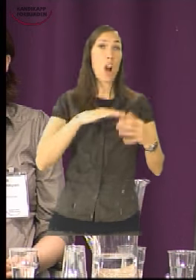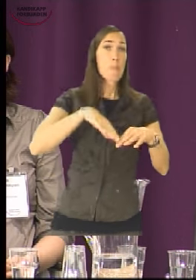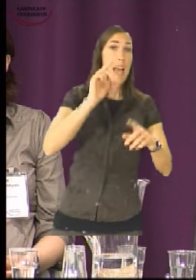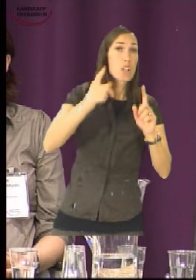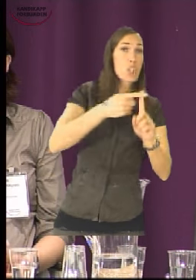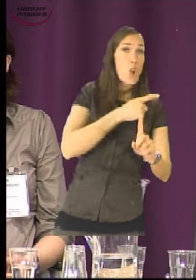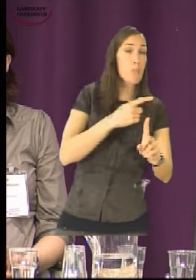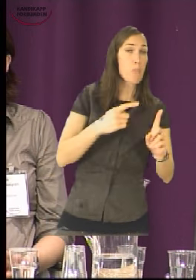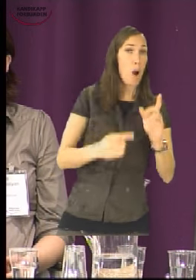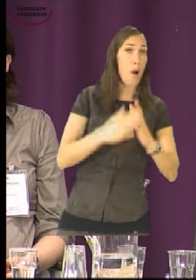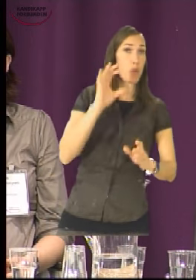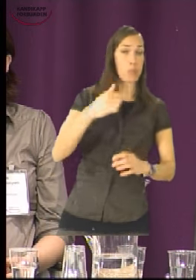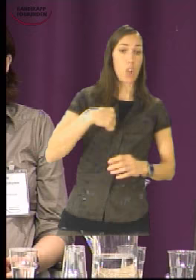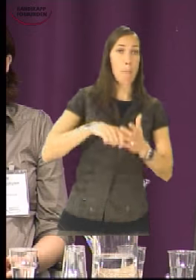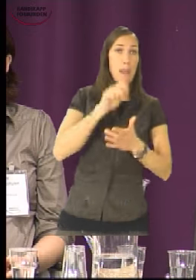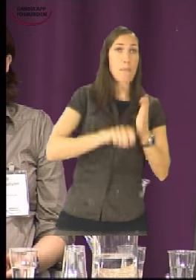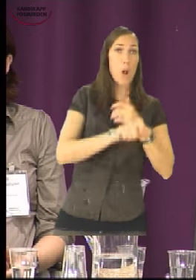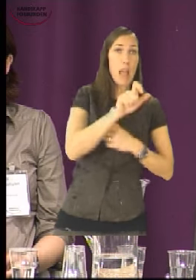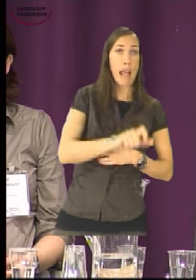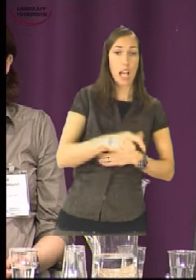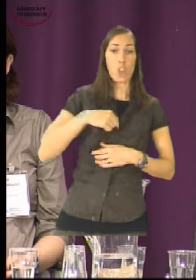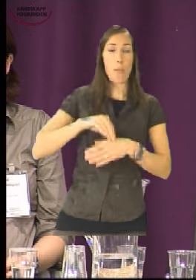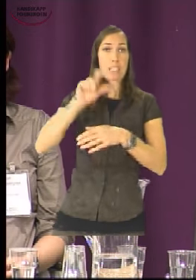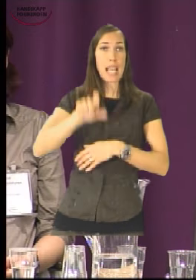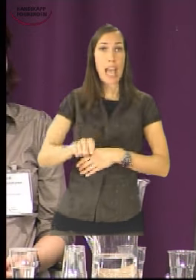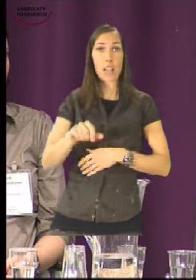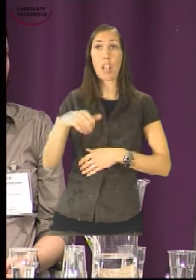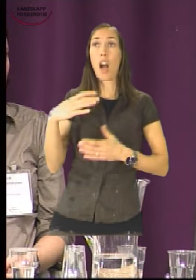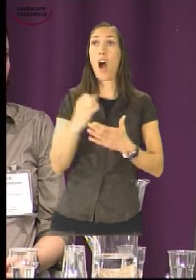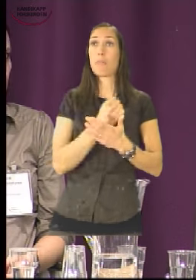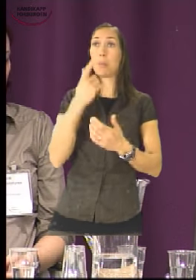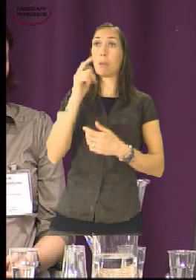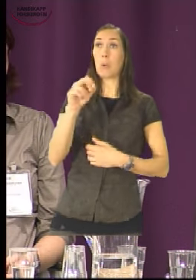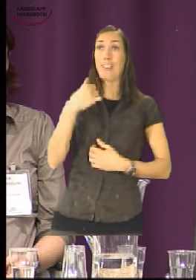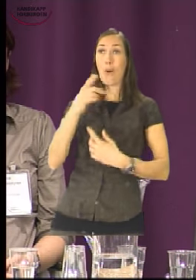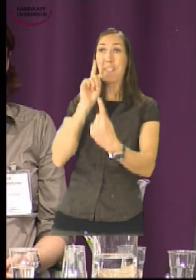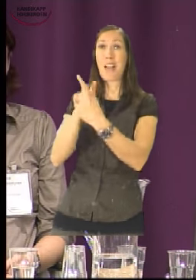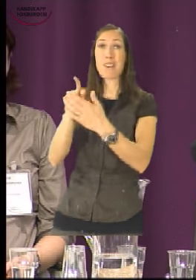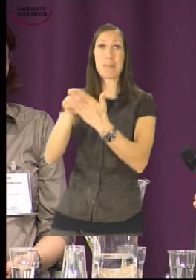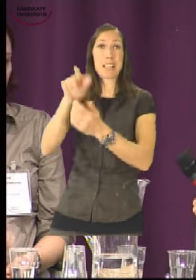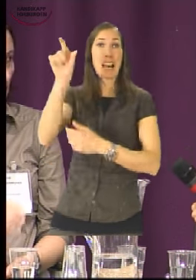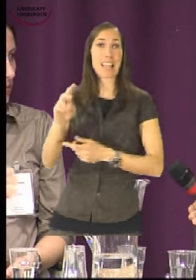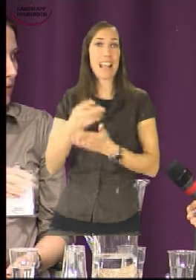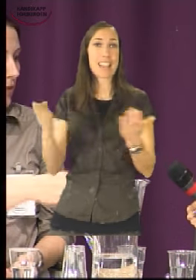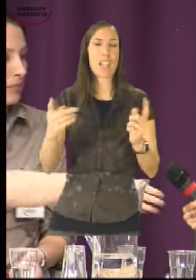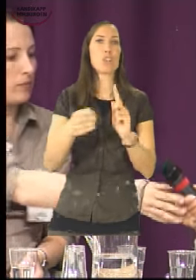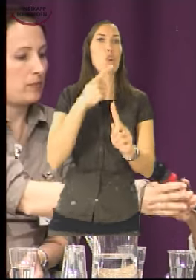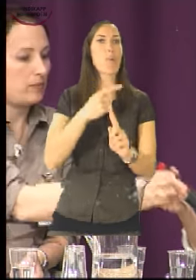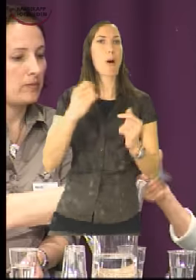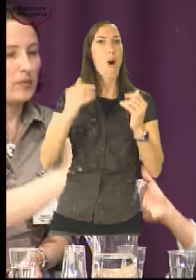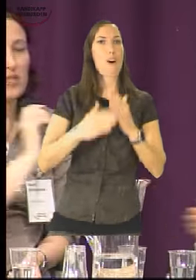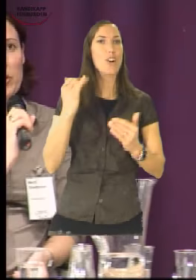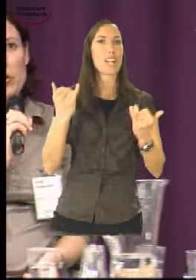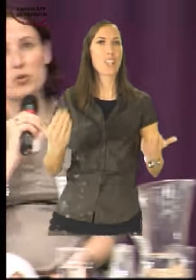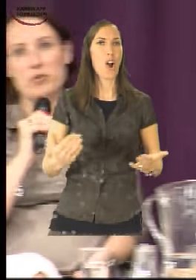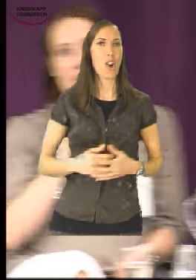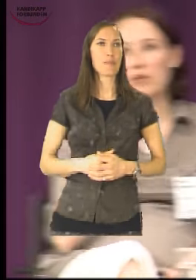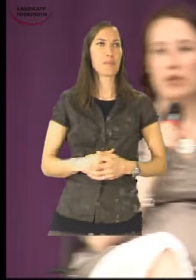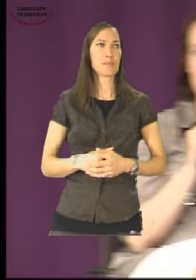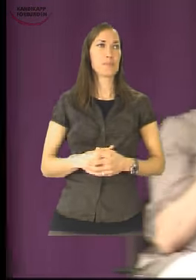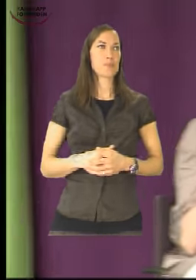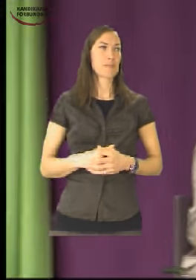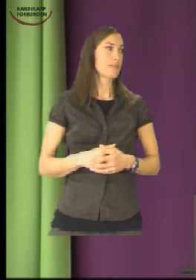avgör om jag som medborgare eller patient får rätt att möta en specialist eller inte. Okej, Heidi. Jag ska bara kort